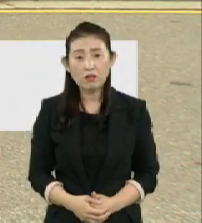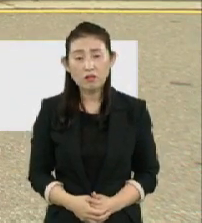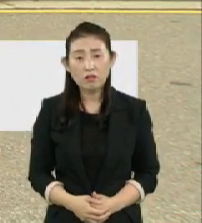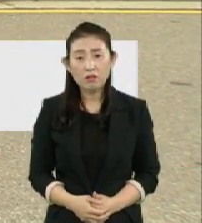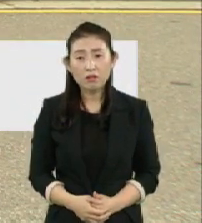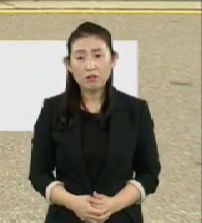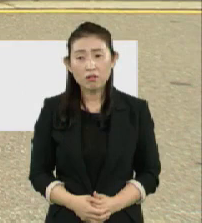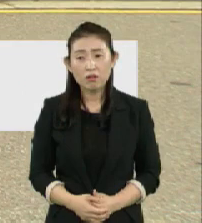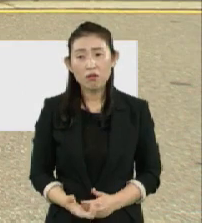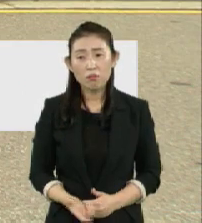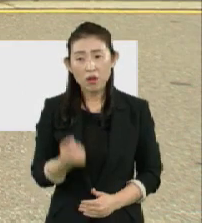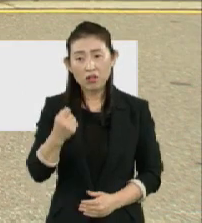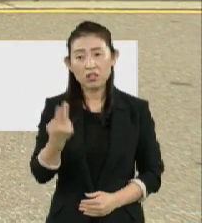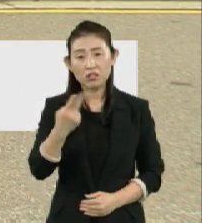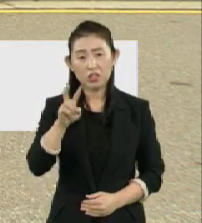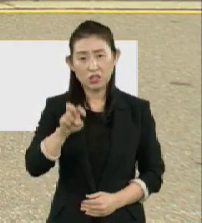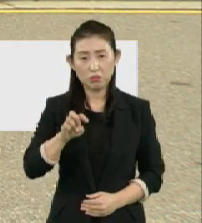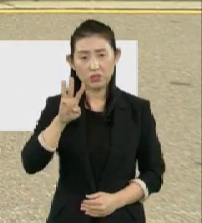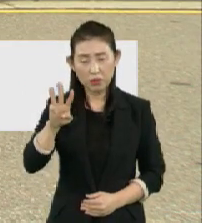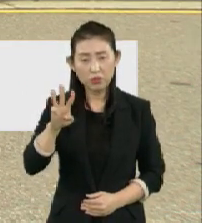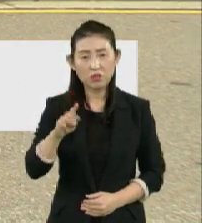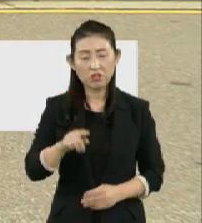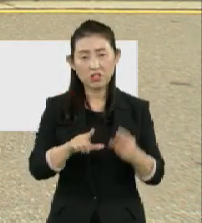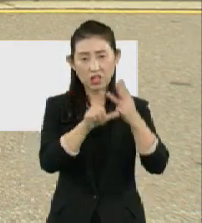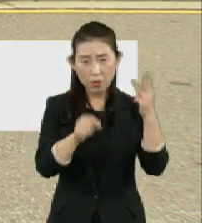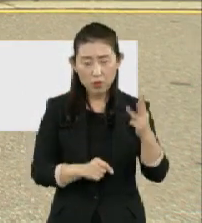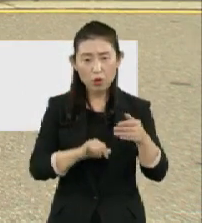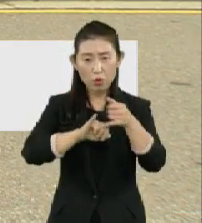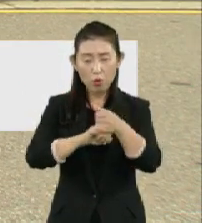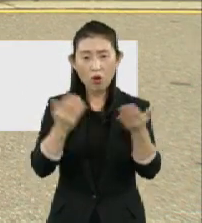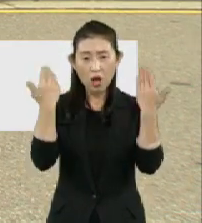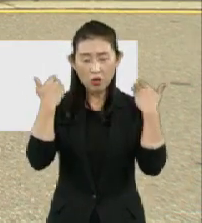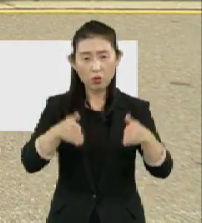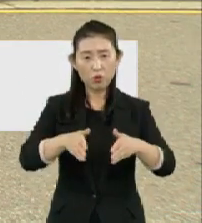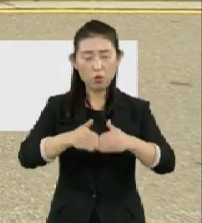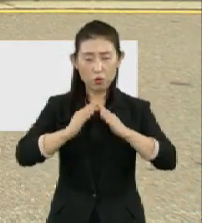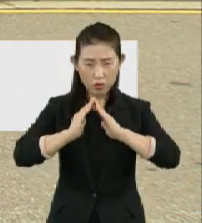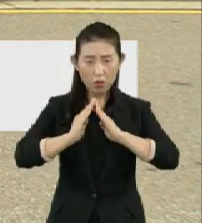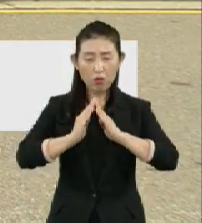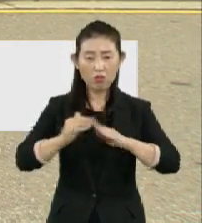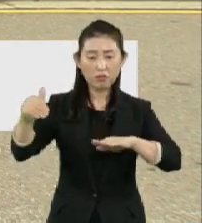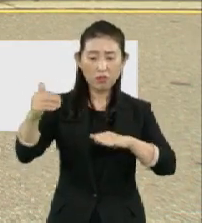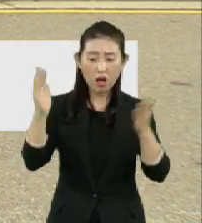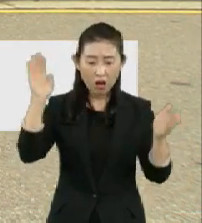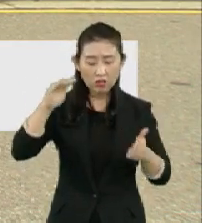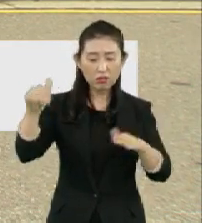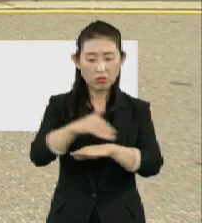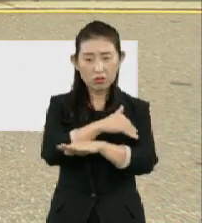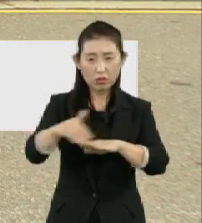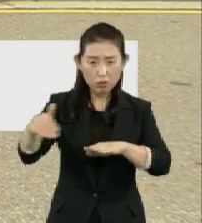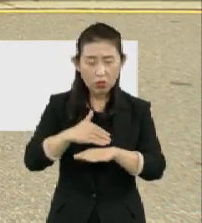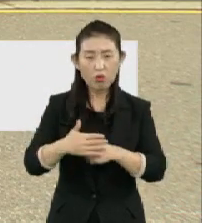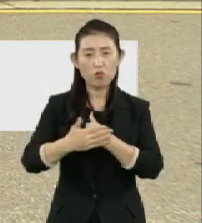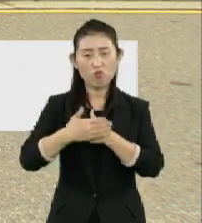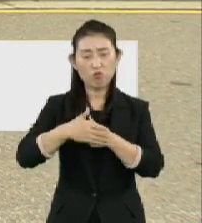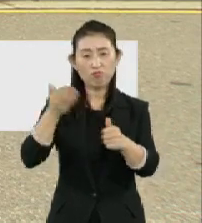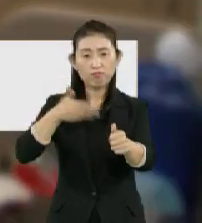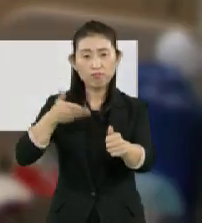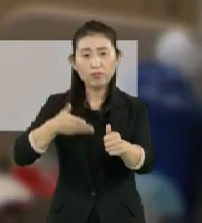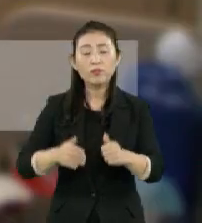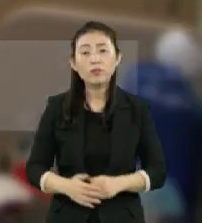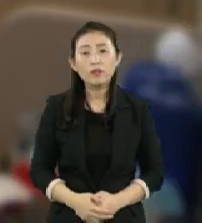제발 23년 3월 정상 개교 또 학교 아이들이 다닐 수 있도록 적극 조치해 주시길 간곡히